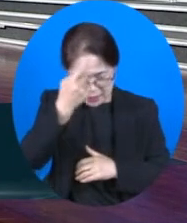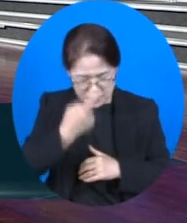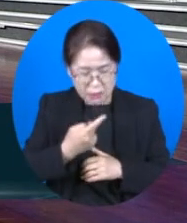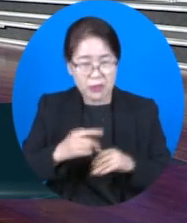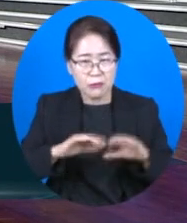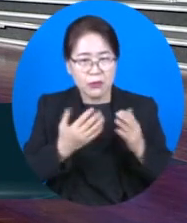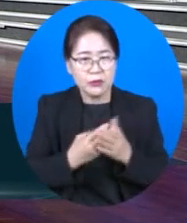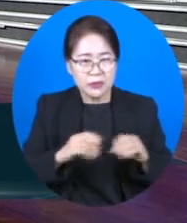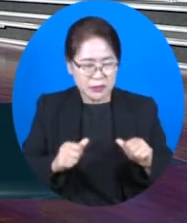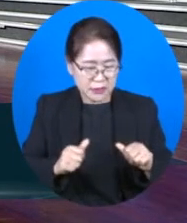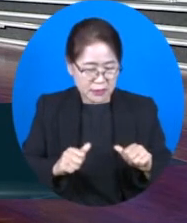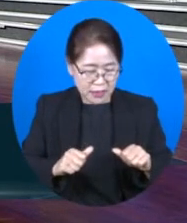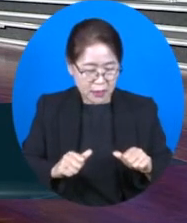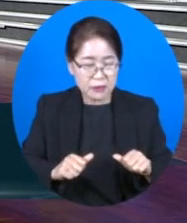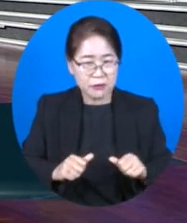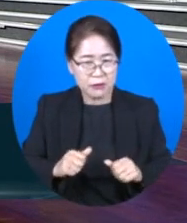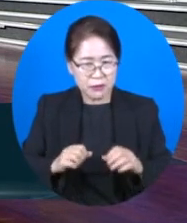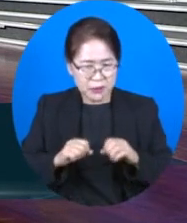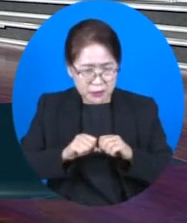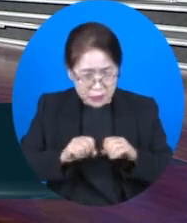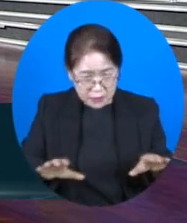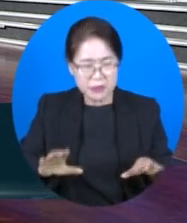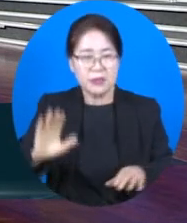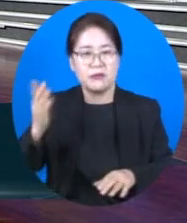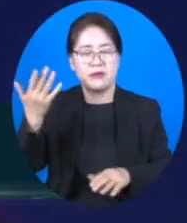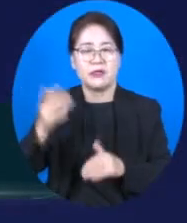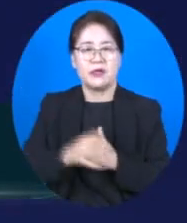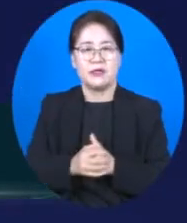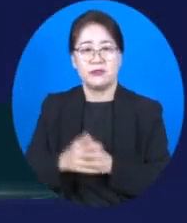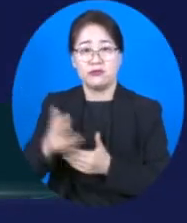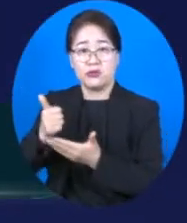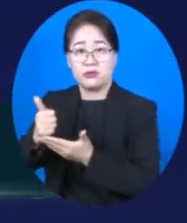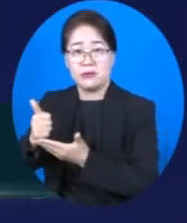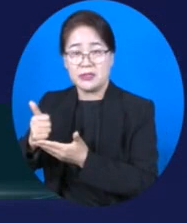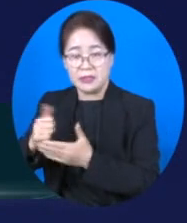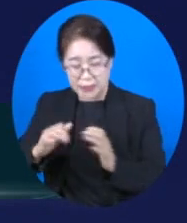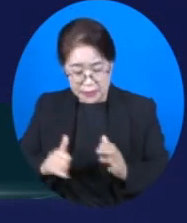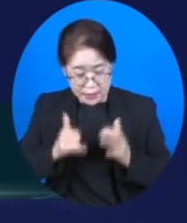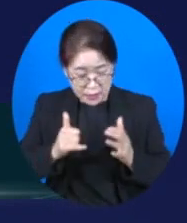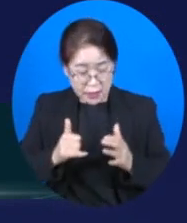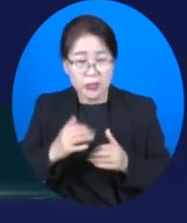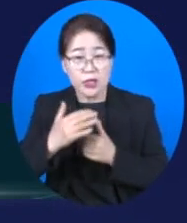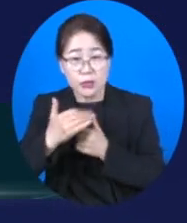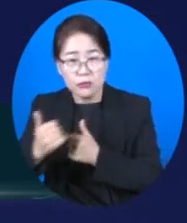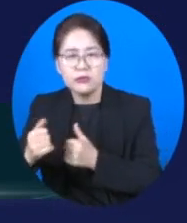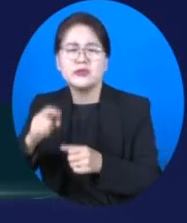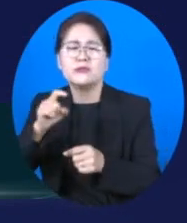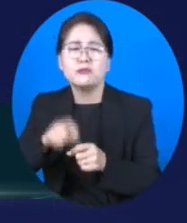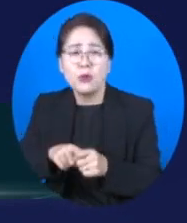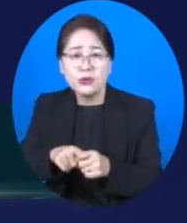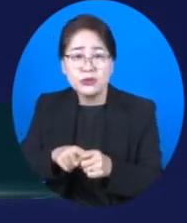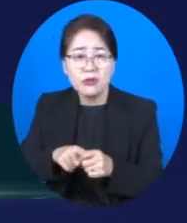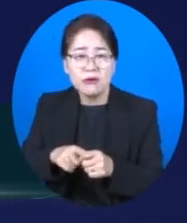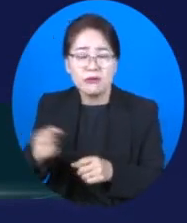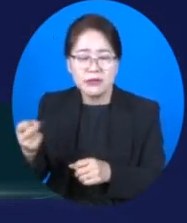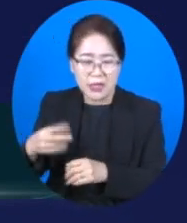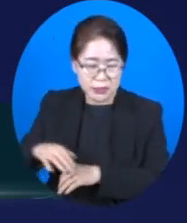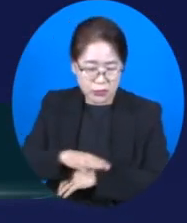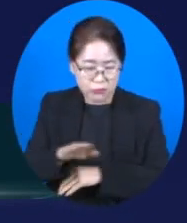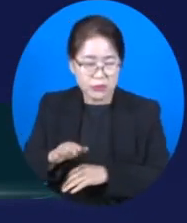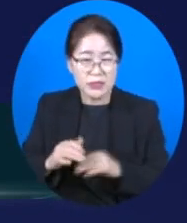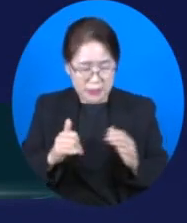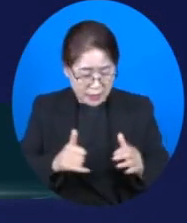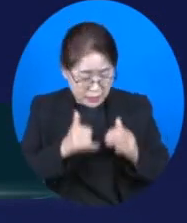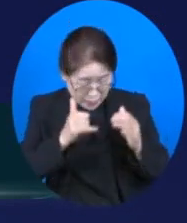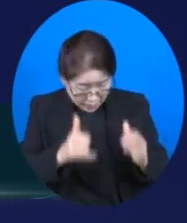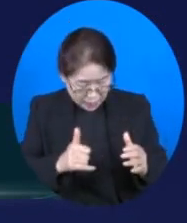모든 땅으로 흩어지니라. 그렇습니다. 주님이 우리를 이 세상 가운데서 부르신 것은 다시 우리를 이